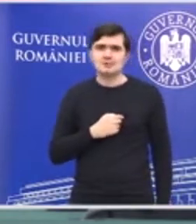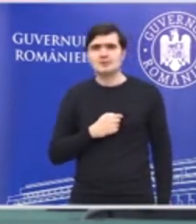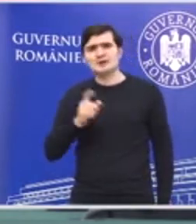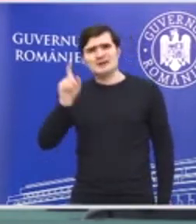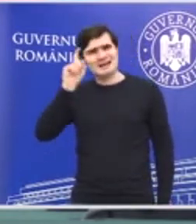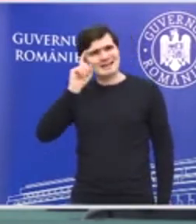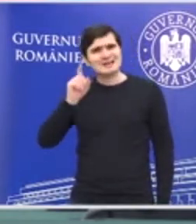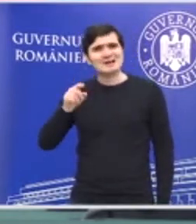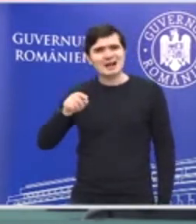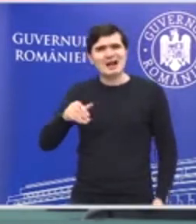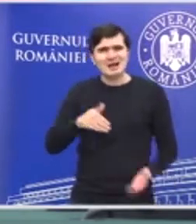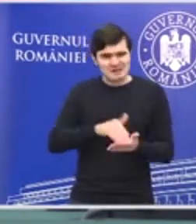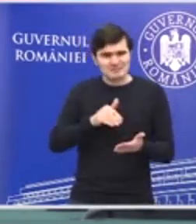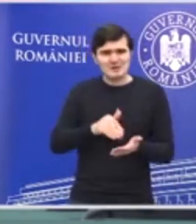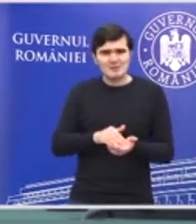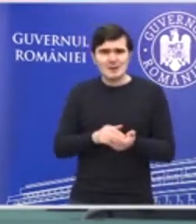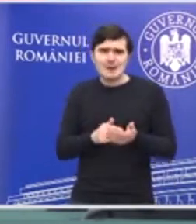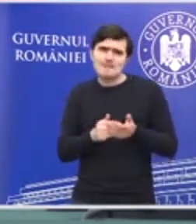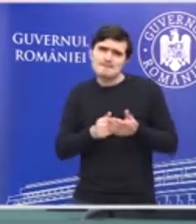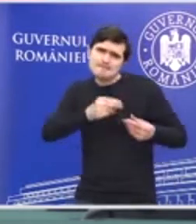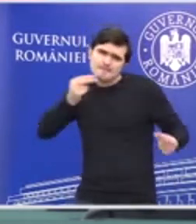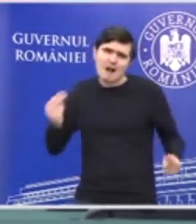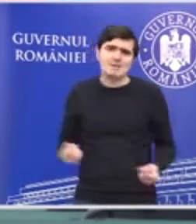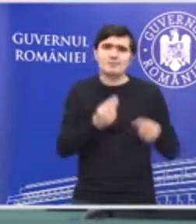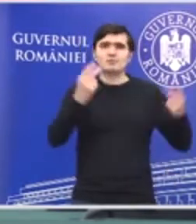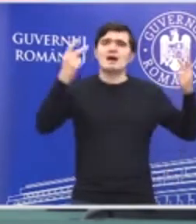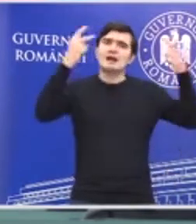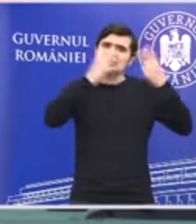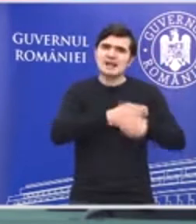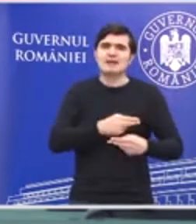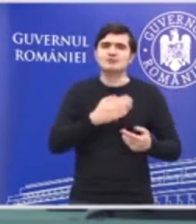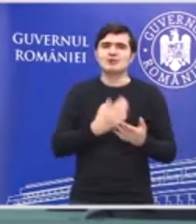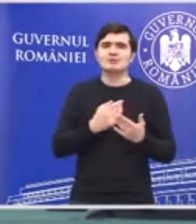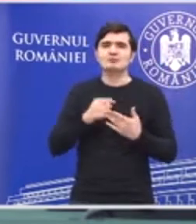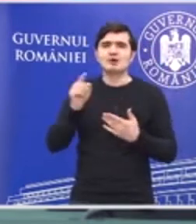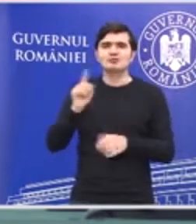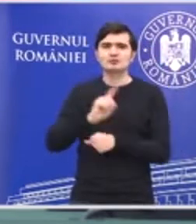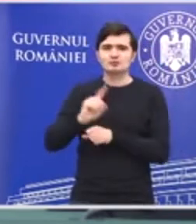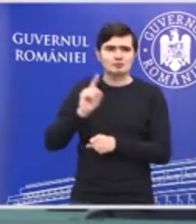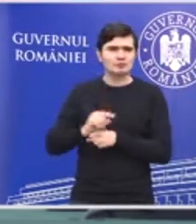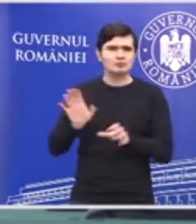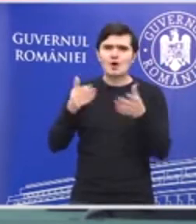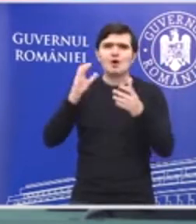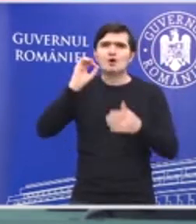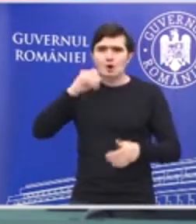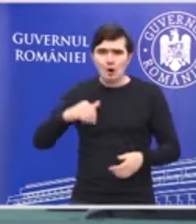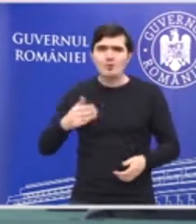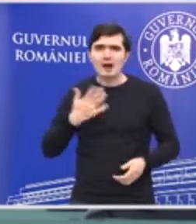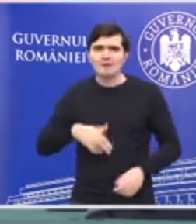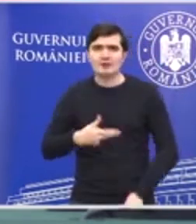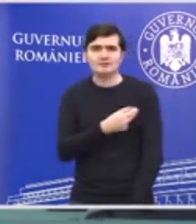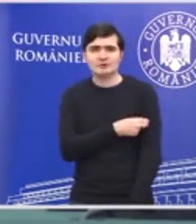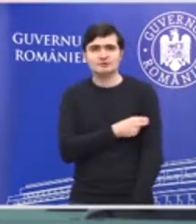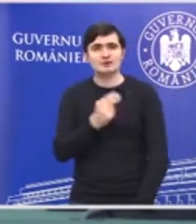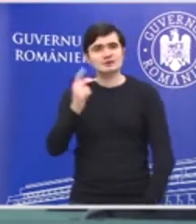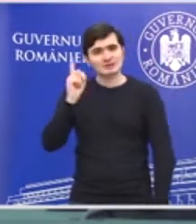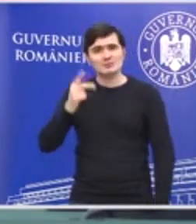Considerăm că avem nevoie de o mai bună înțelegere a acestui aspect de către orice om care își dorește să se